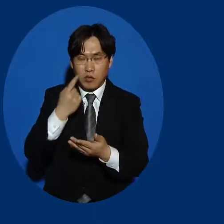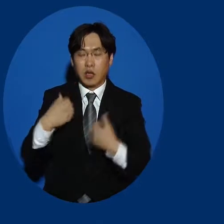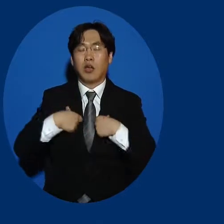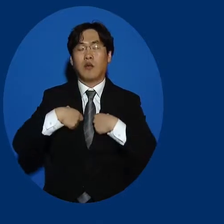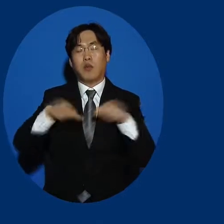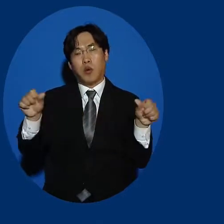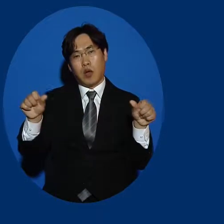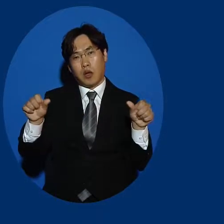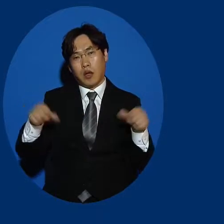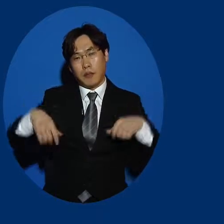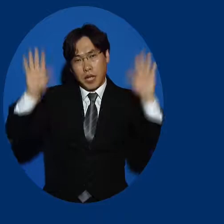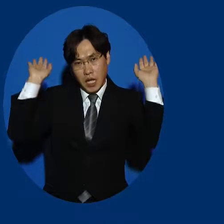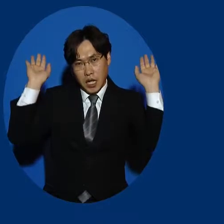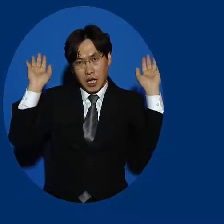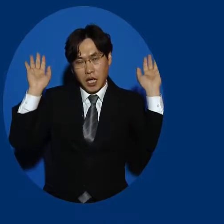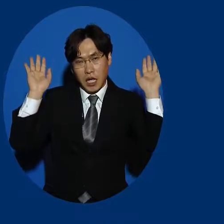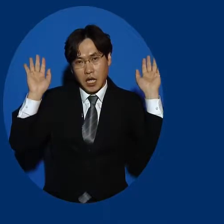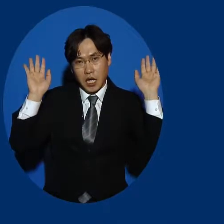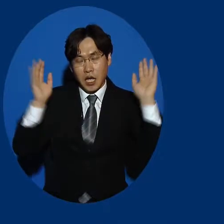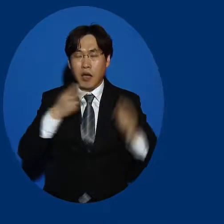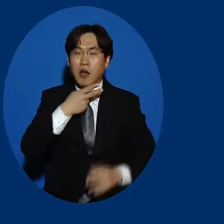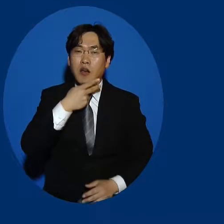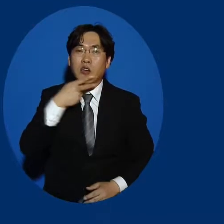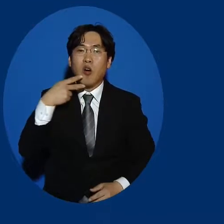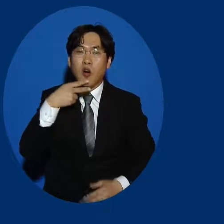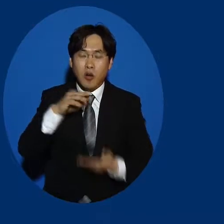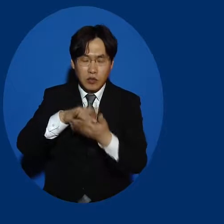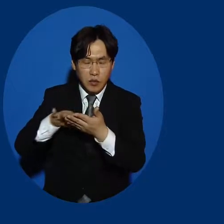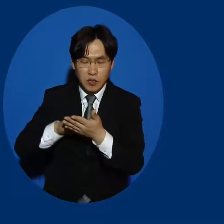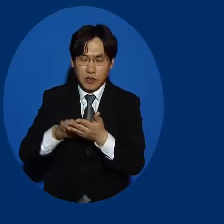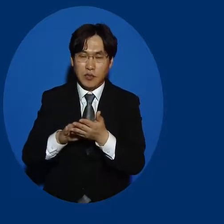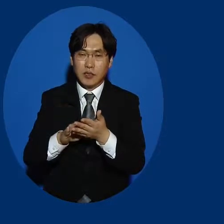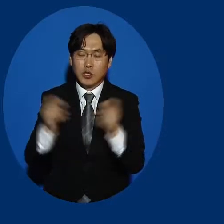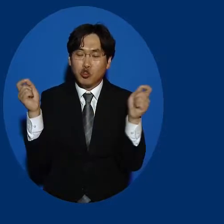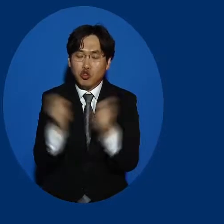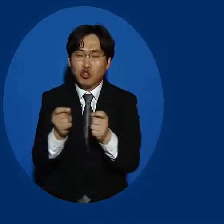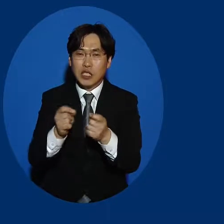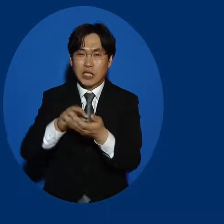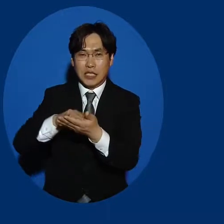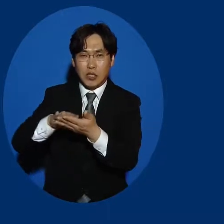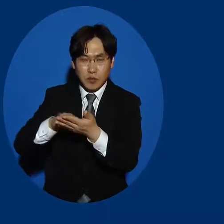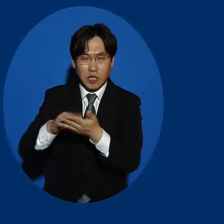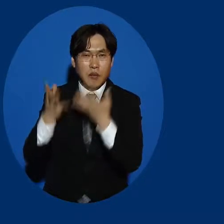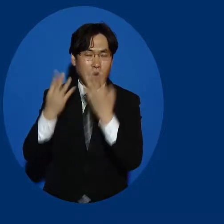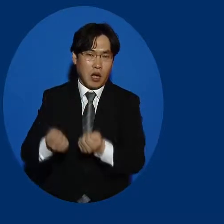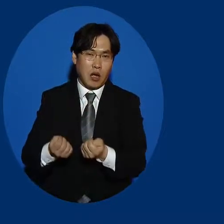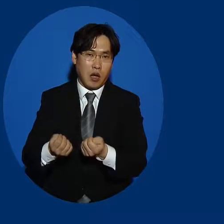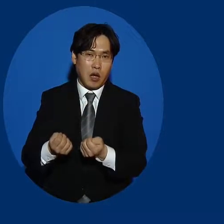학습을 포기하는 경우들도 많이 있어요. 영어 점자의 경우는 약자가 굉장히 많거든요.